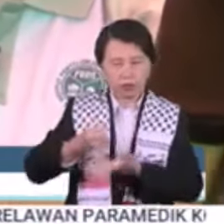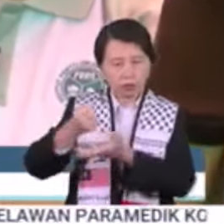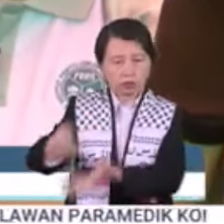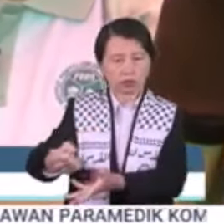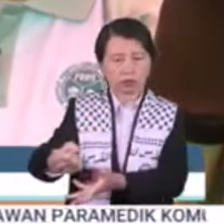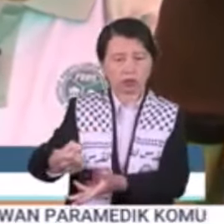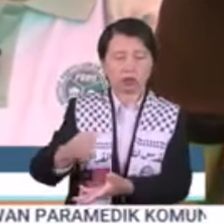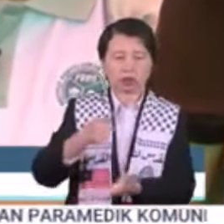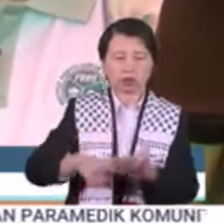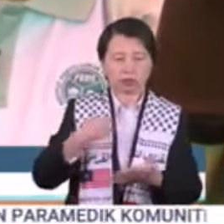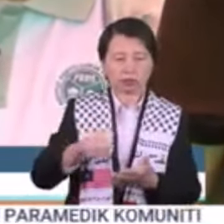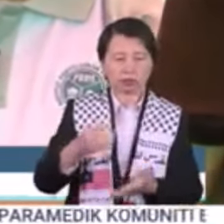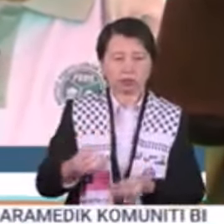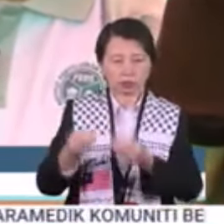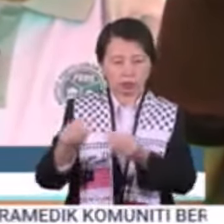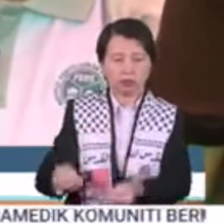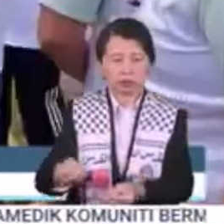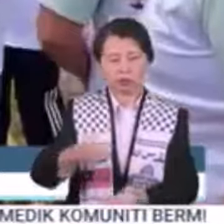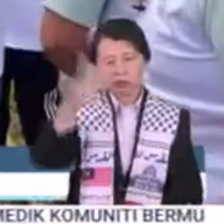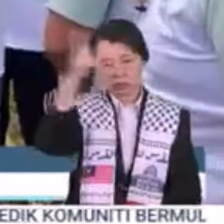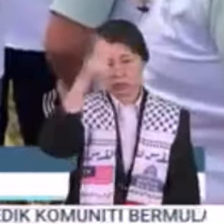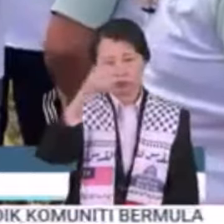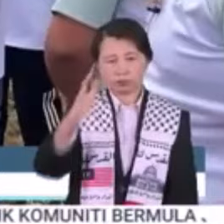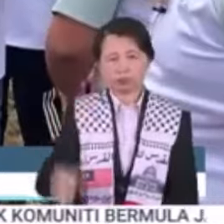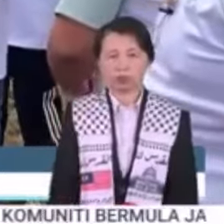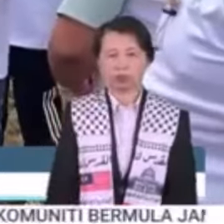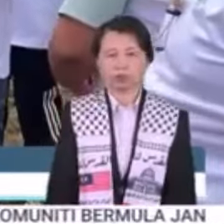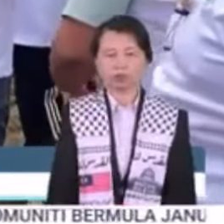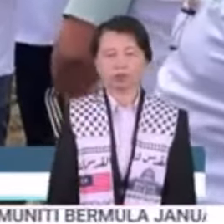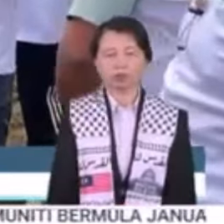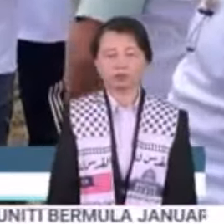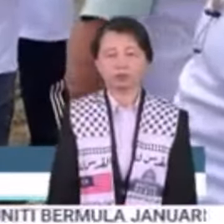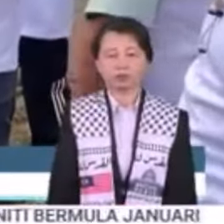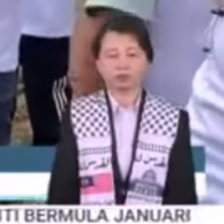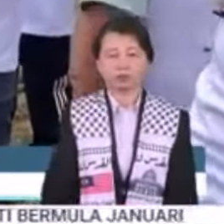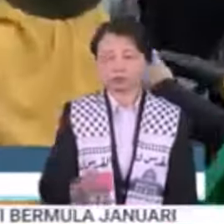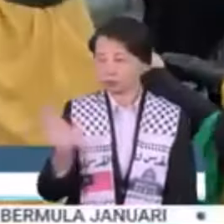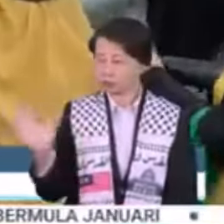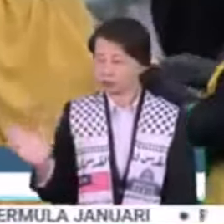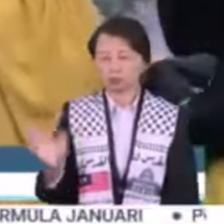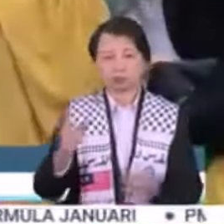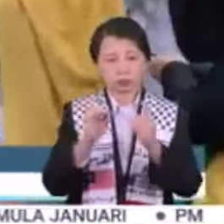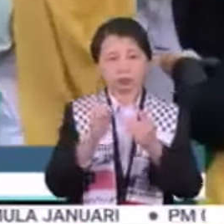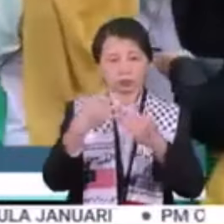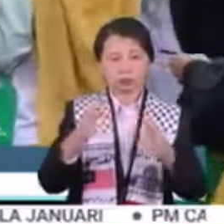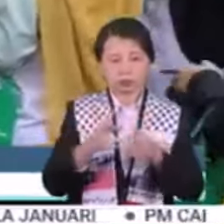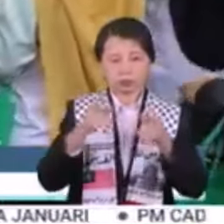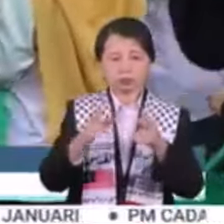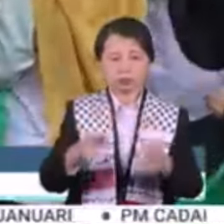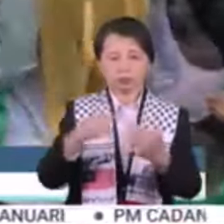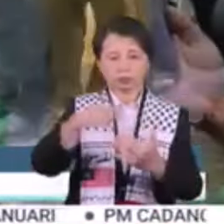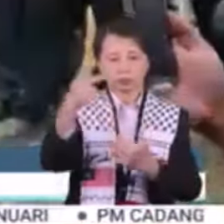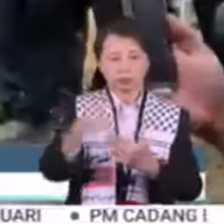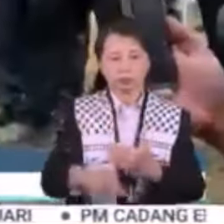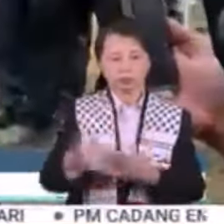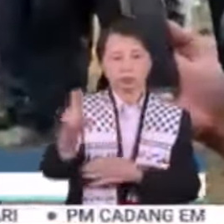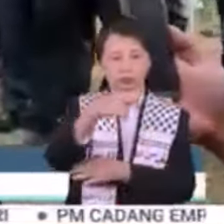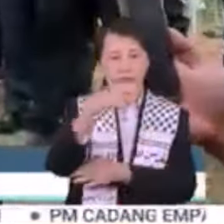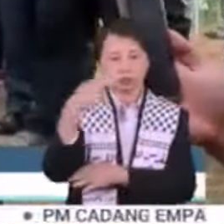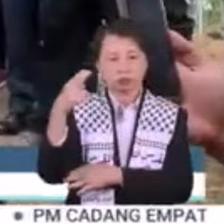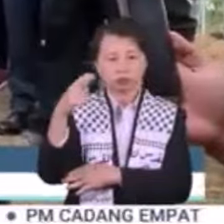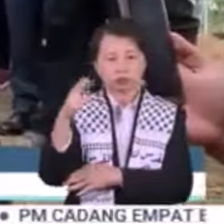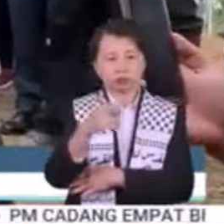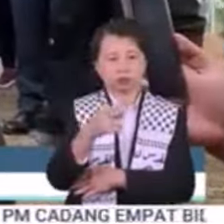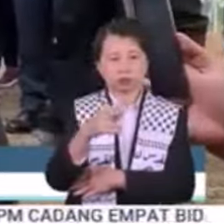di di di dihasratkan oleh kerajaan pertama yang kita beliau ditemui selepas merasmikan program penghijauan